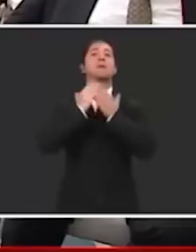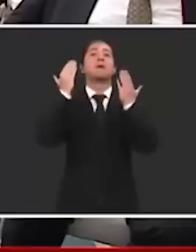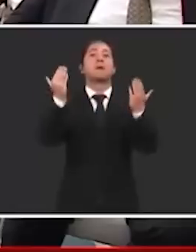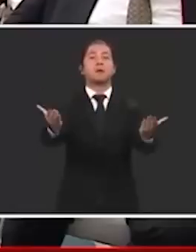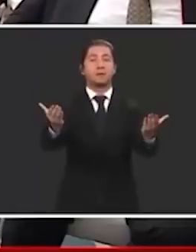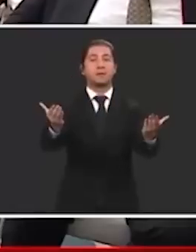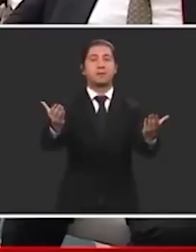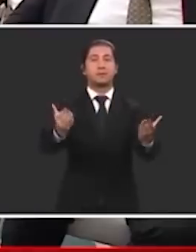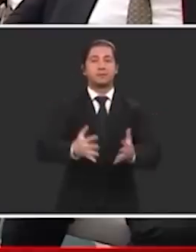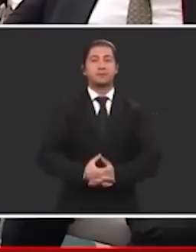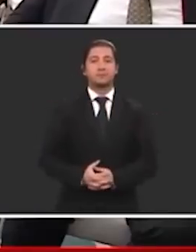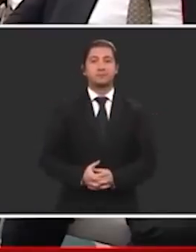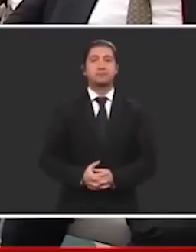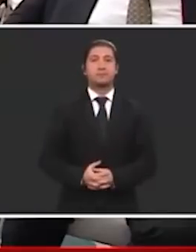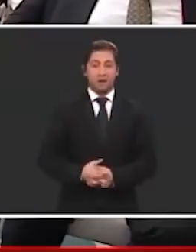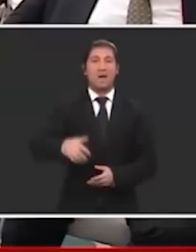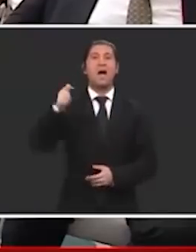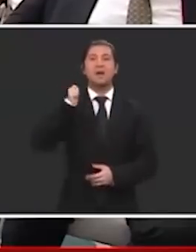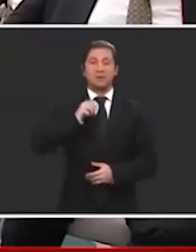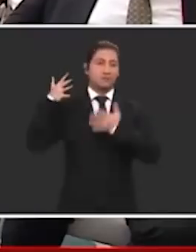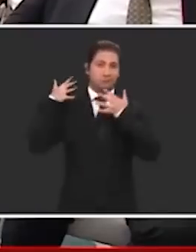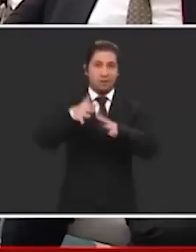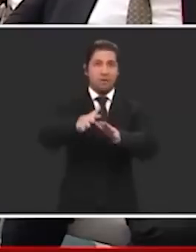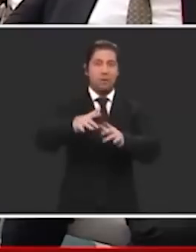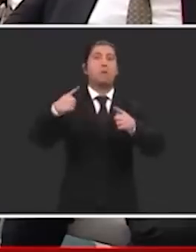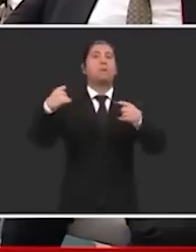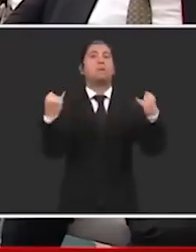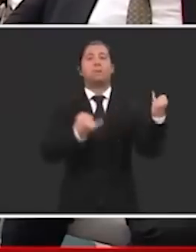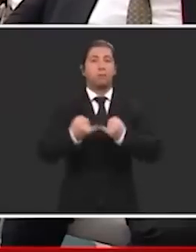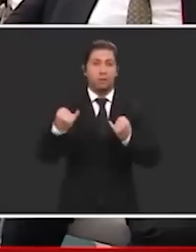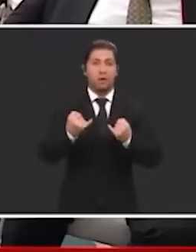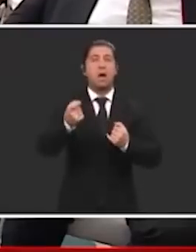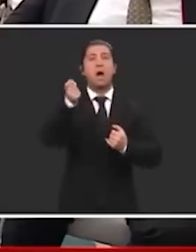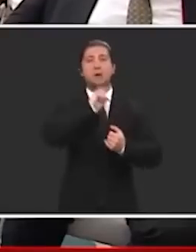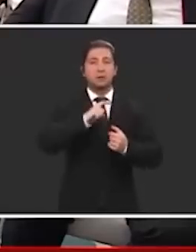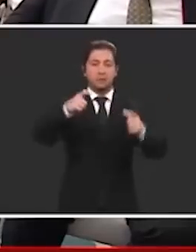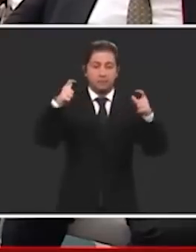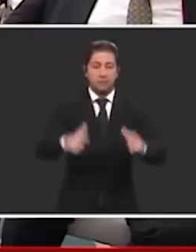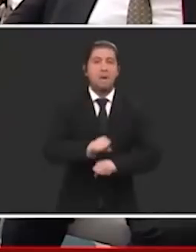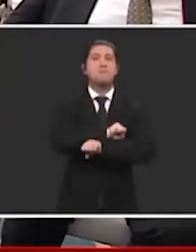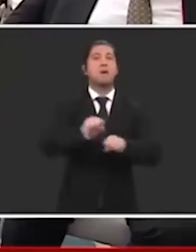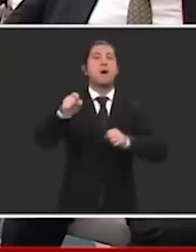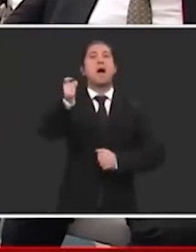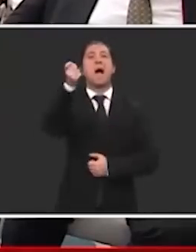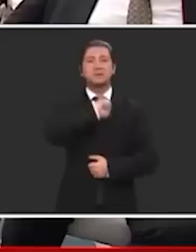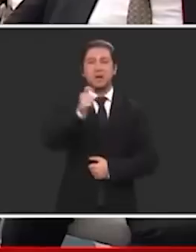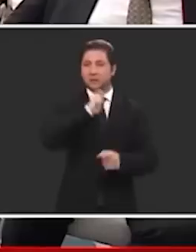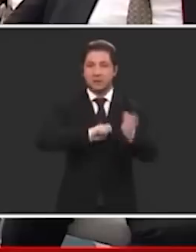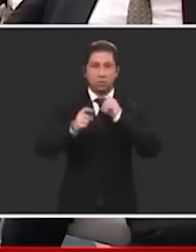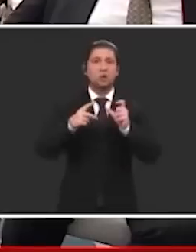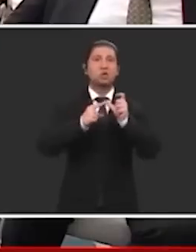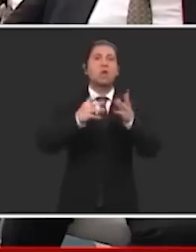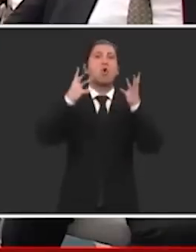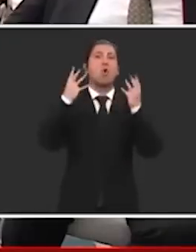ediyorum. Gerek harekat sırasındaki çatışmalarda, gerek mayın patlaması sonucunda